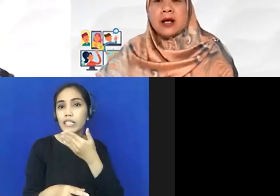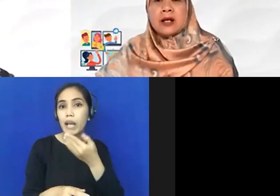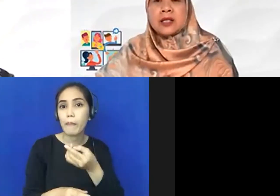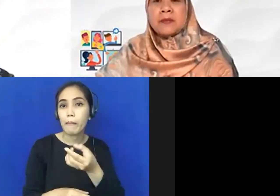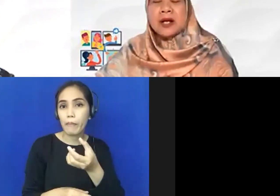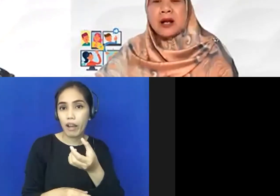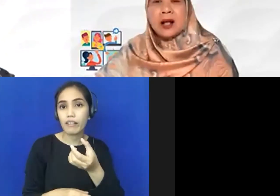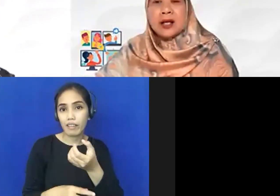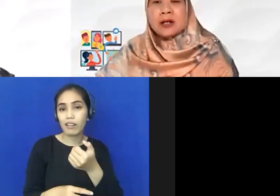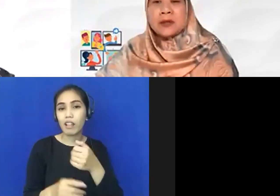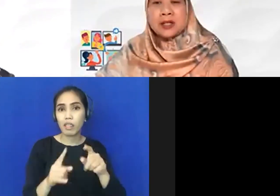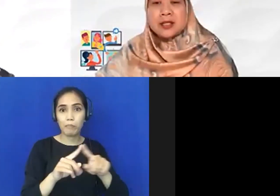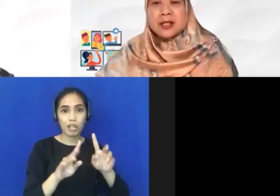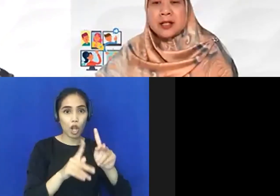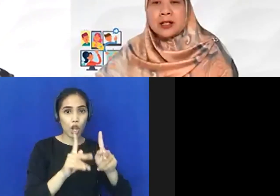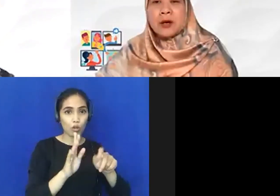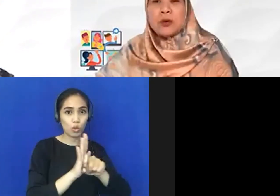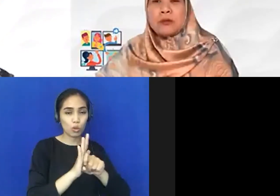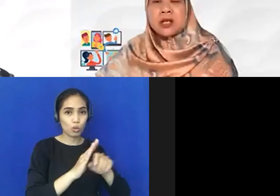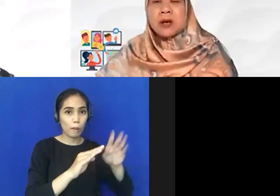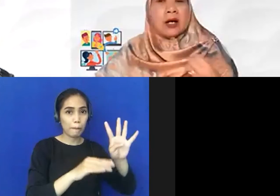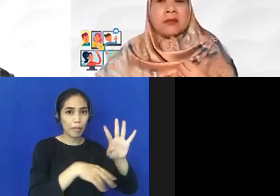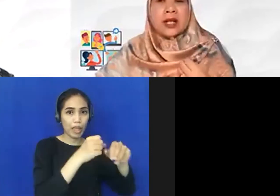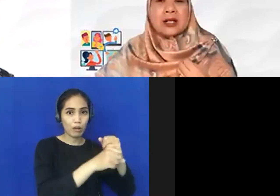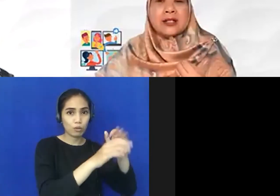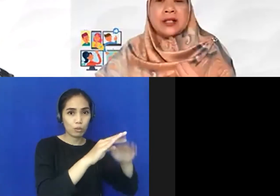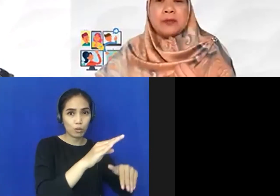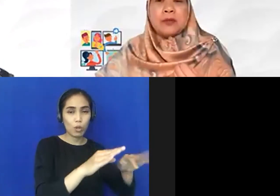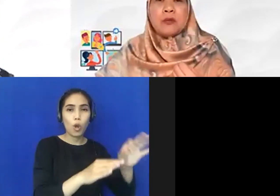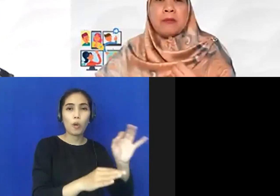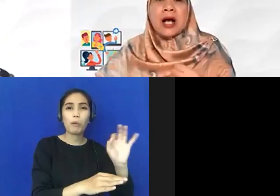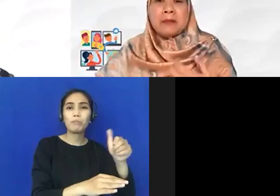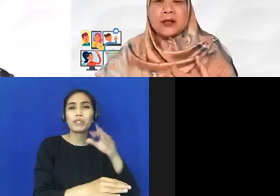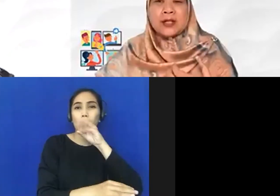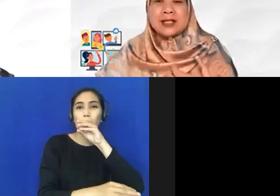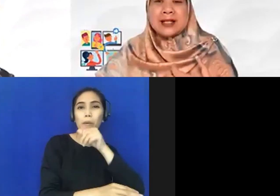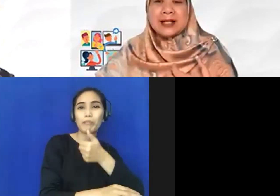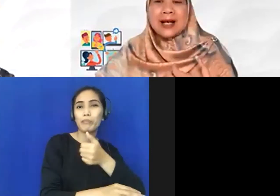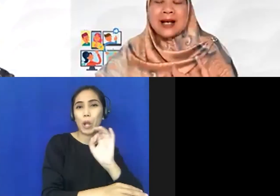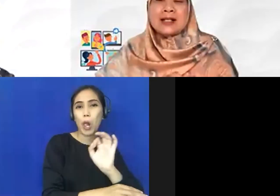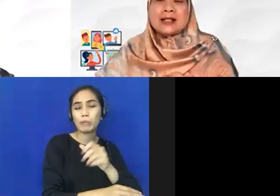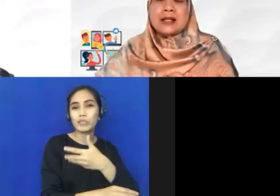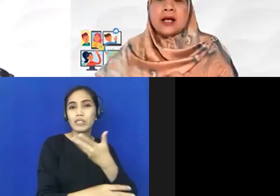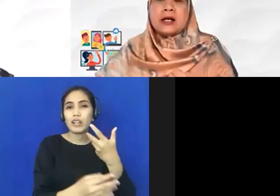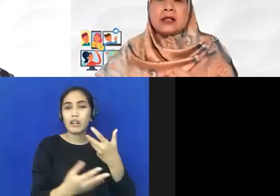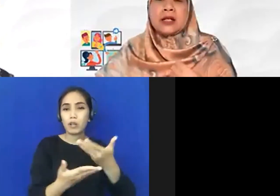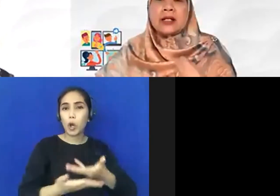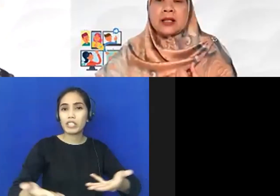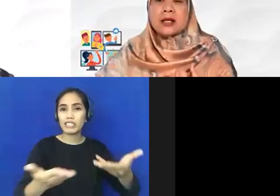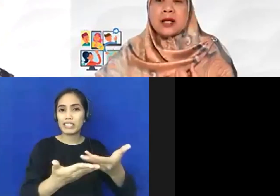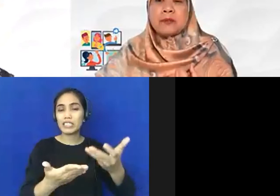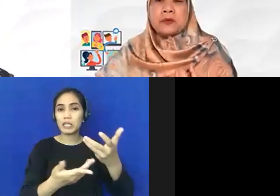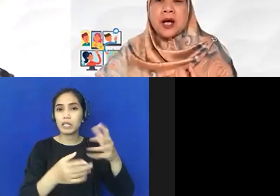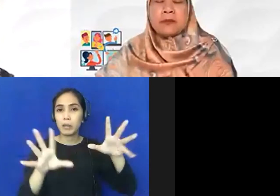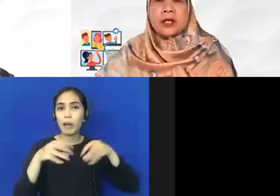nyaman. Nah, tapi pada anak-anak yang lebih kecil yang belum bisa, bahkan mereka sendiri pun belum memahami kondisi ini ya, sehingga